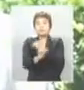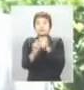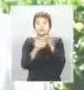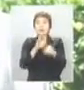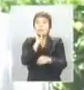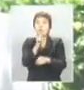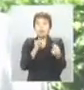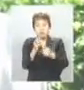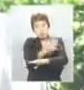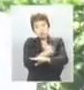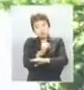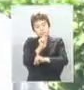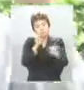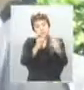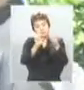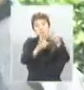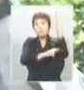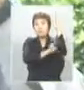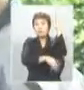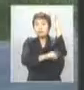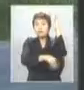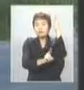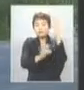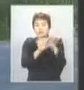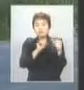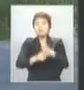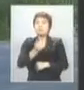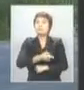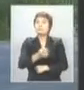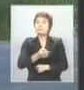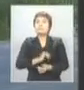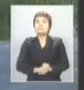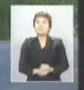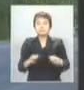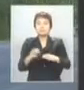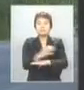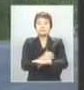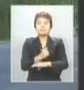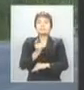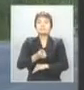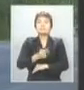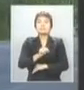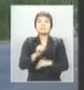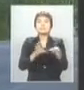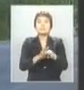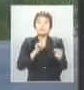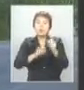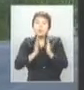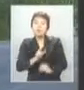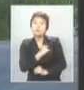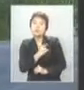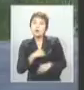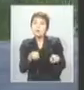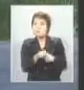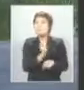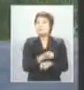มองการเมองในภาคใต้ภาพรวมนั้ยงคงมีทิศทางเดิมภาคกเมองใหญ่เจ้าของที่นั่งเดิมยังคงได้รบความนิยมอาจจะ